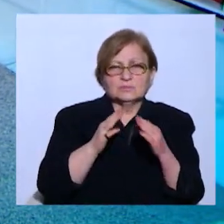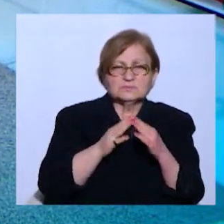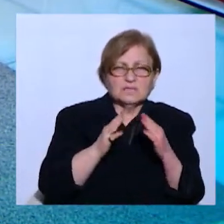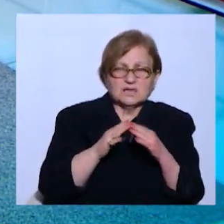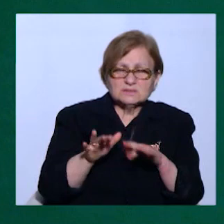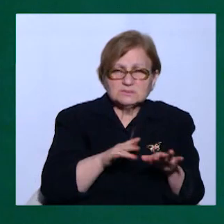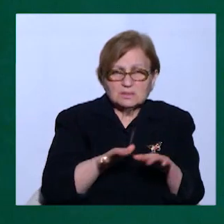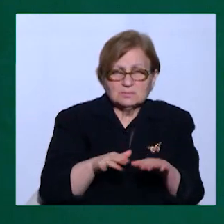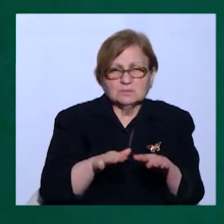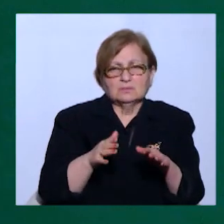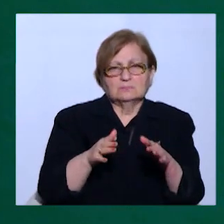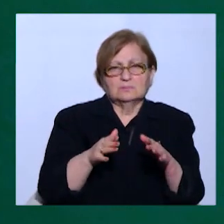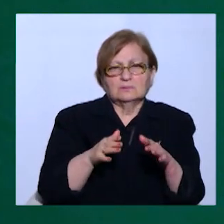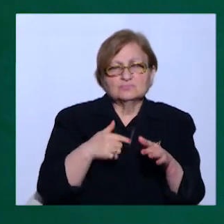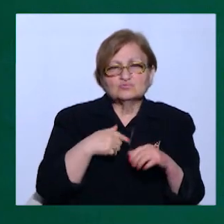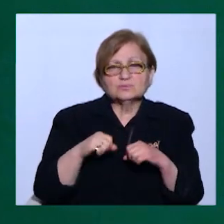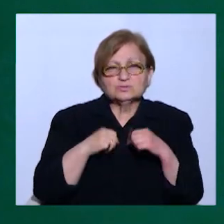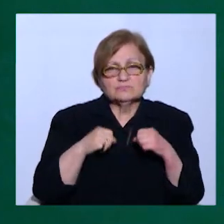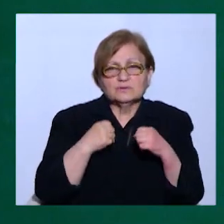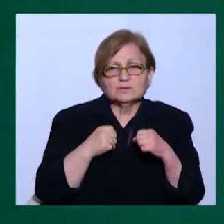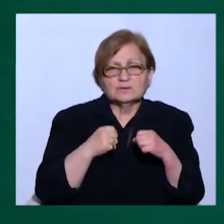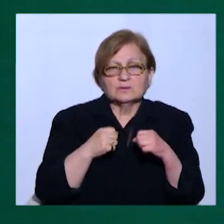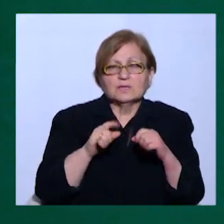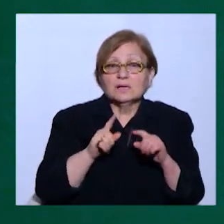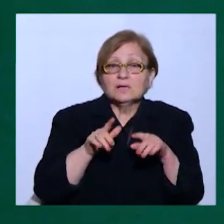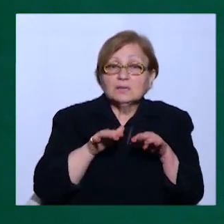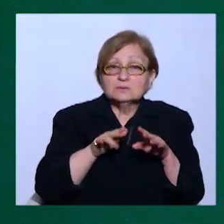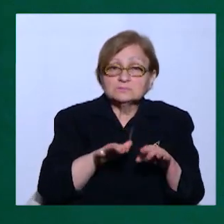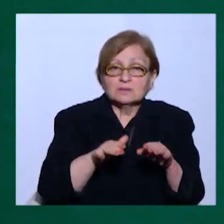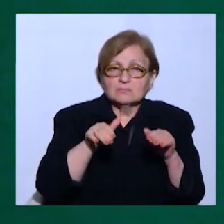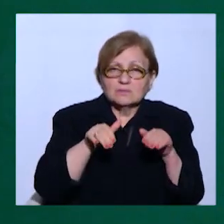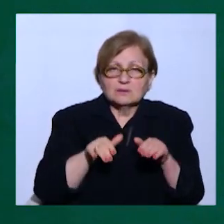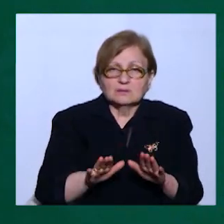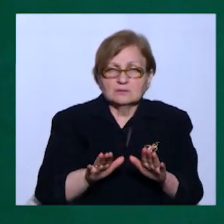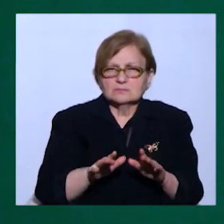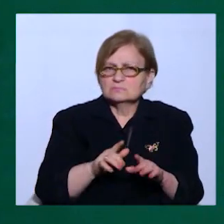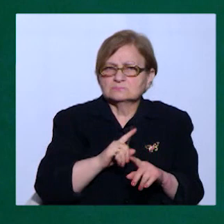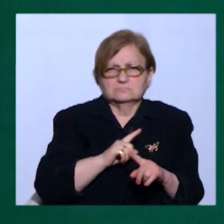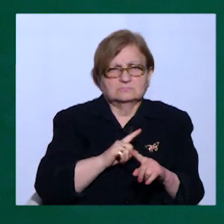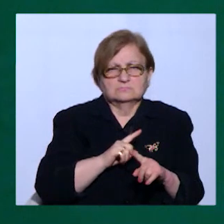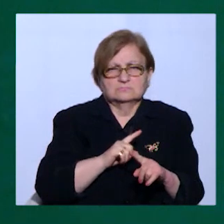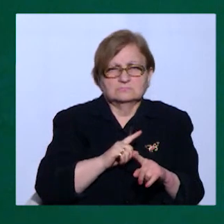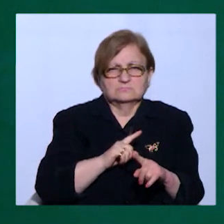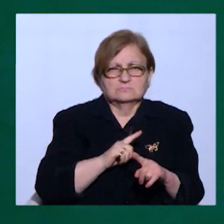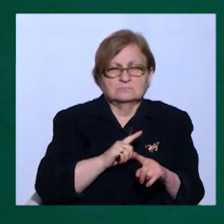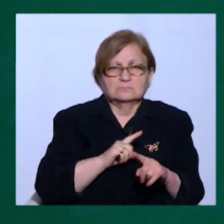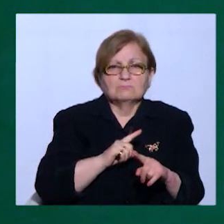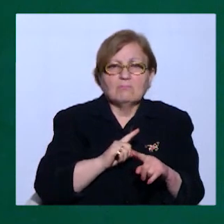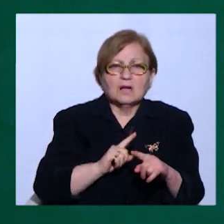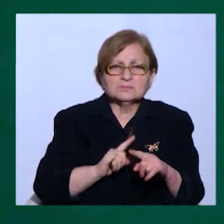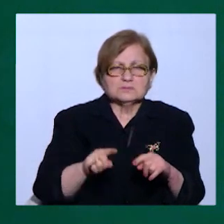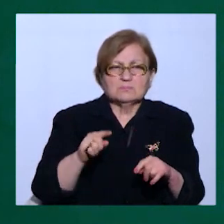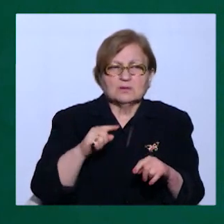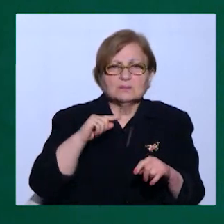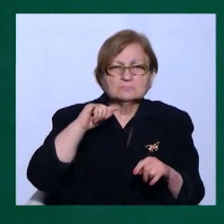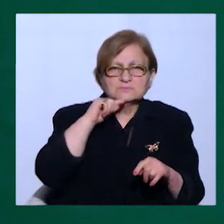რაღაც საქმეები თუ რაღაცა, შევეცადოთ რომ საქმე რაღაცა გადავწყვიტოთ მაქსიმალურად ცირე დროში, რა თქმა